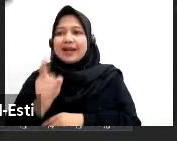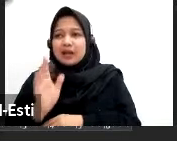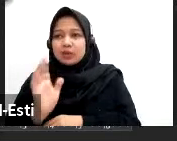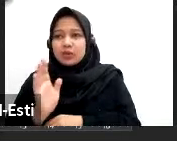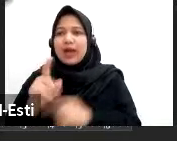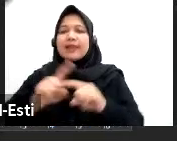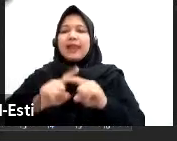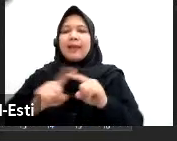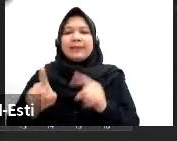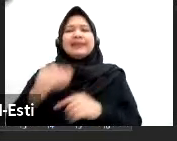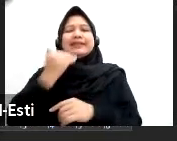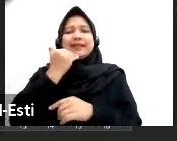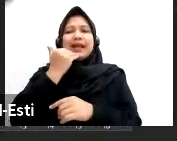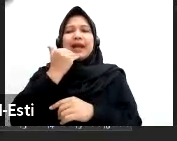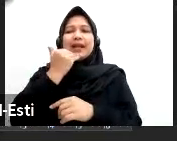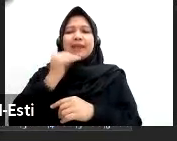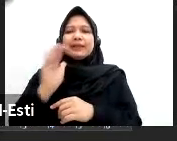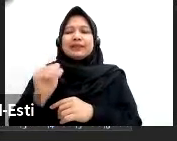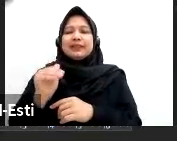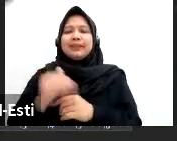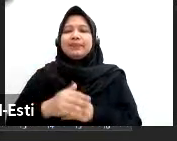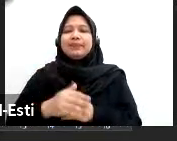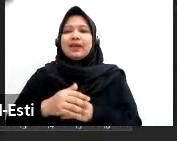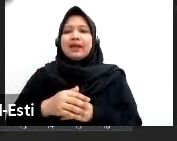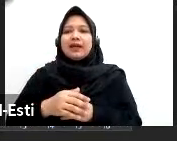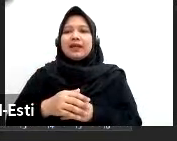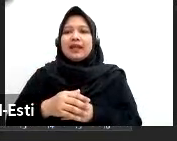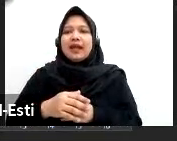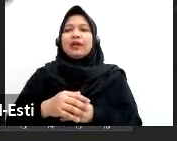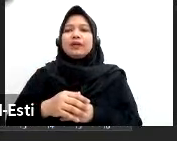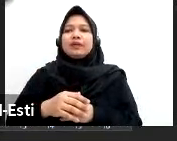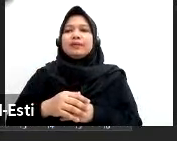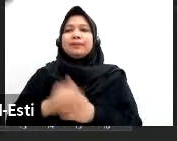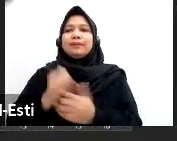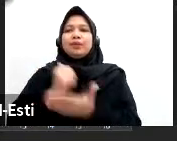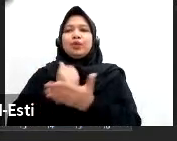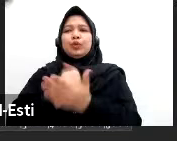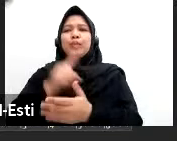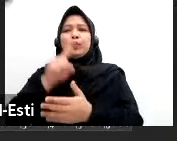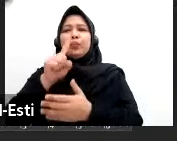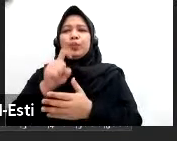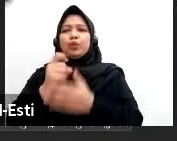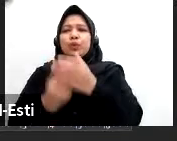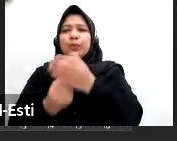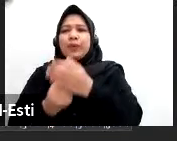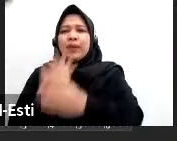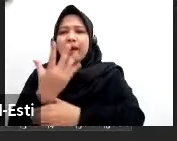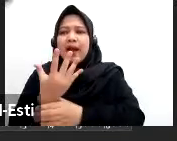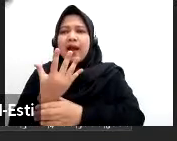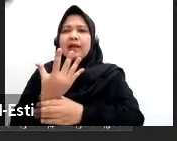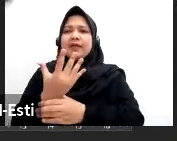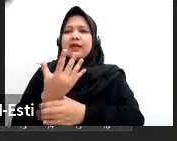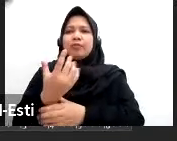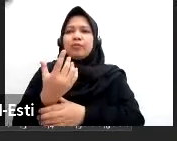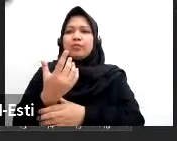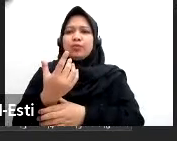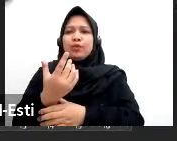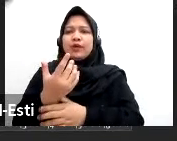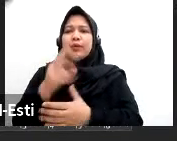sifatnya masih sederhana CR7 sangat sekali pengembangan wujud masukan dari berbagai pihak